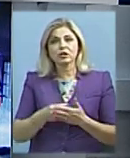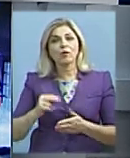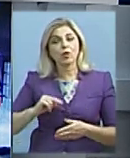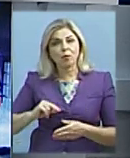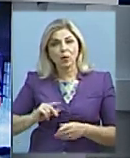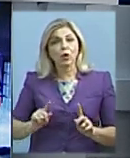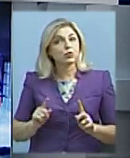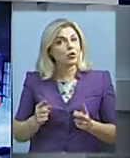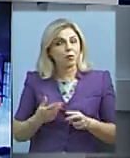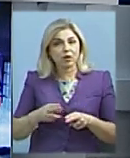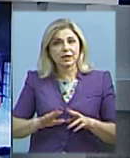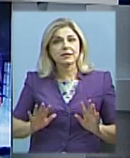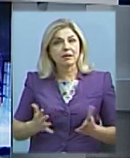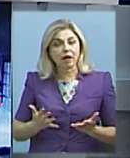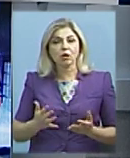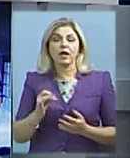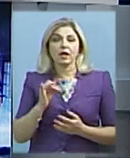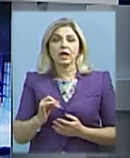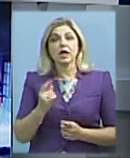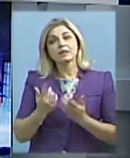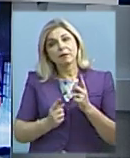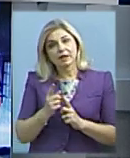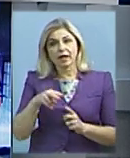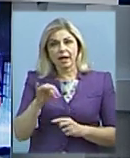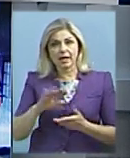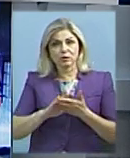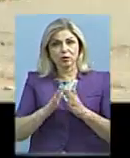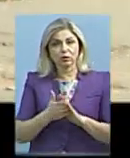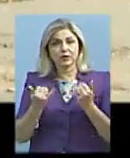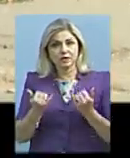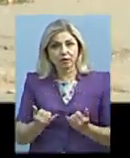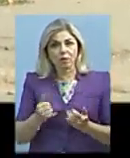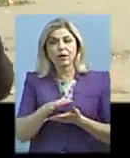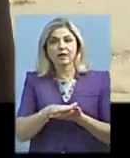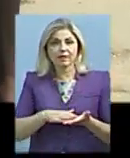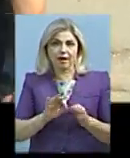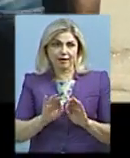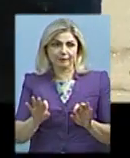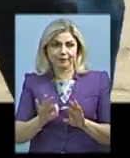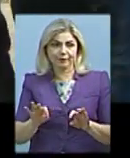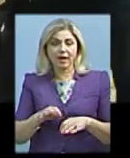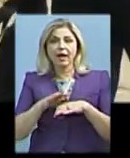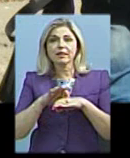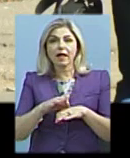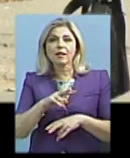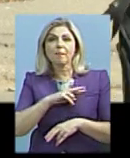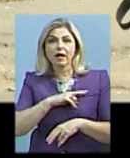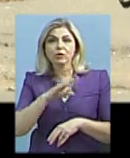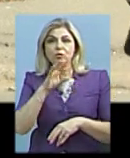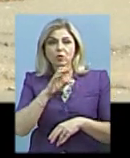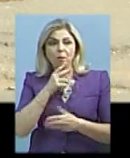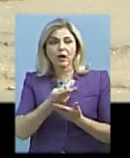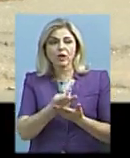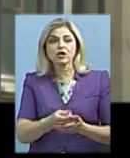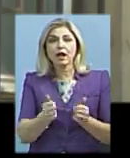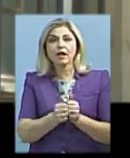Чому це сталося і чи змінилась ситуація сьогодні – далі у сюжеті. Тіло мертвого собаки третій день лежить біля житлового